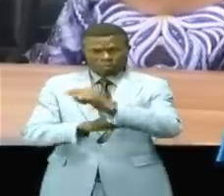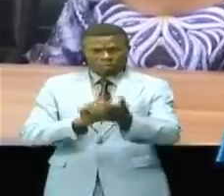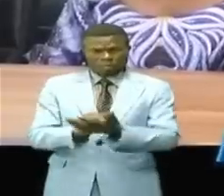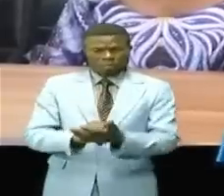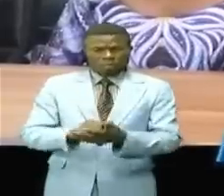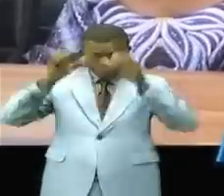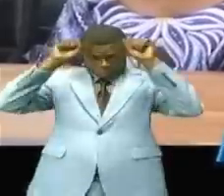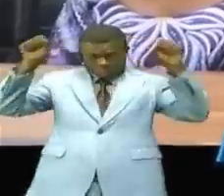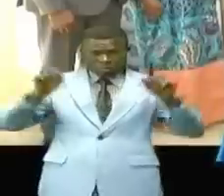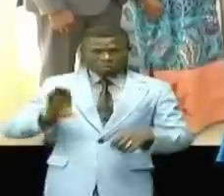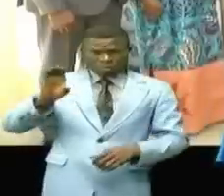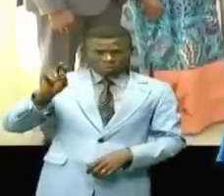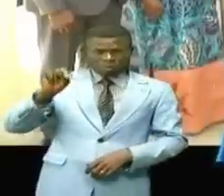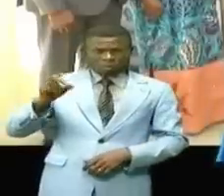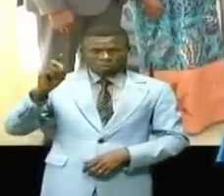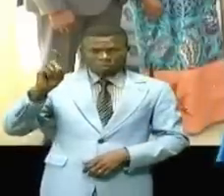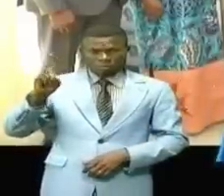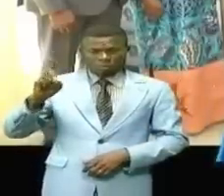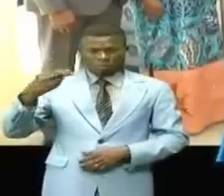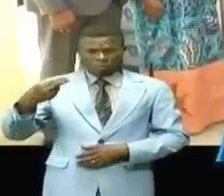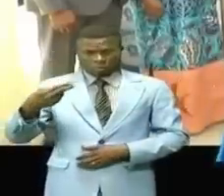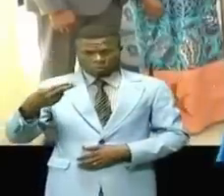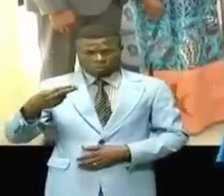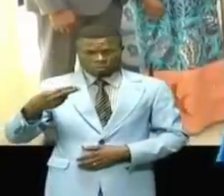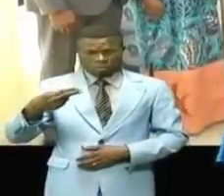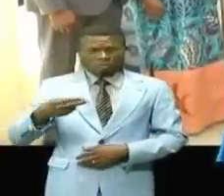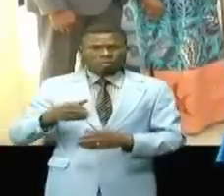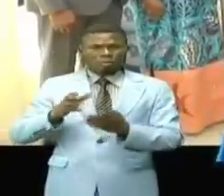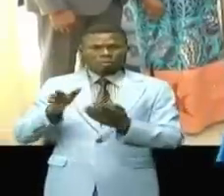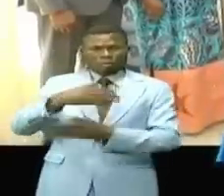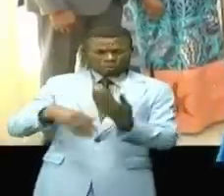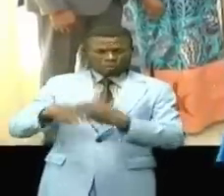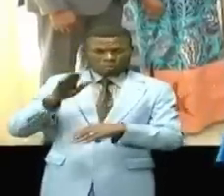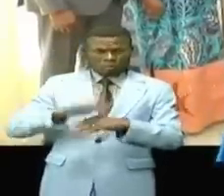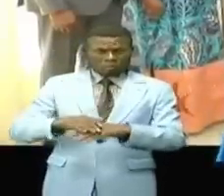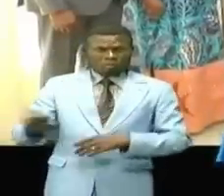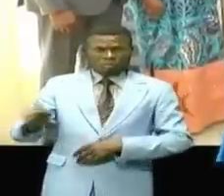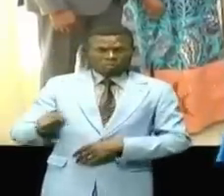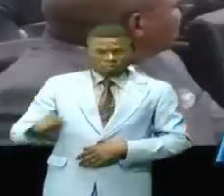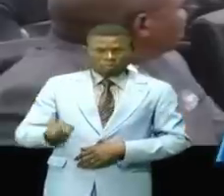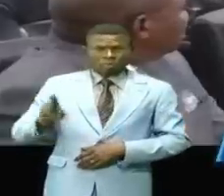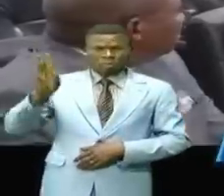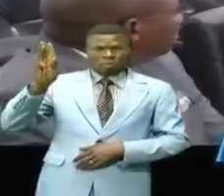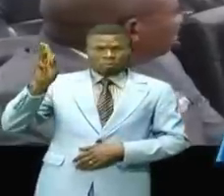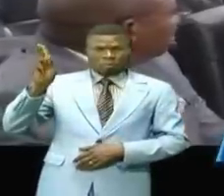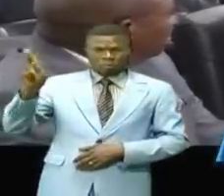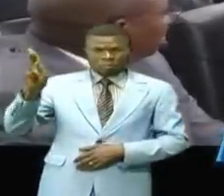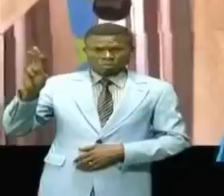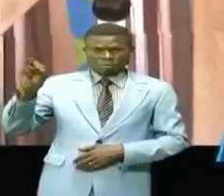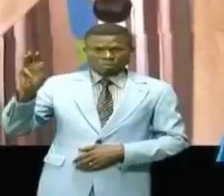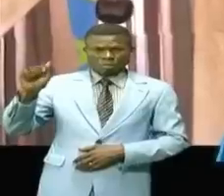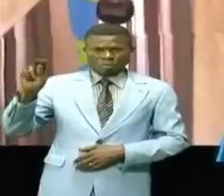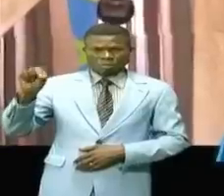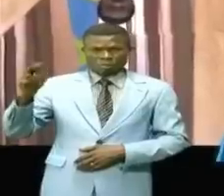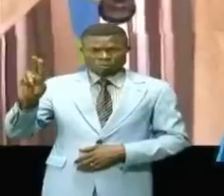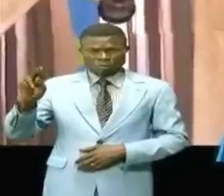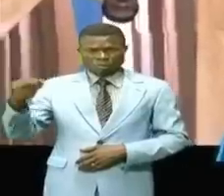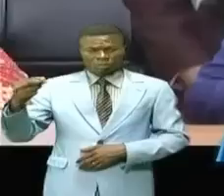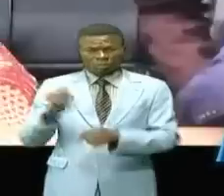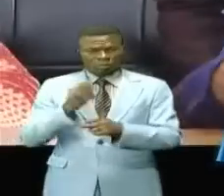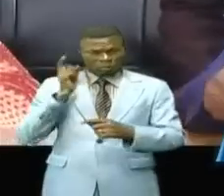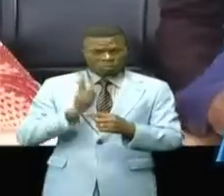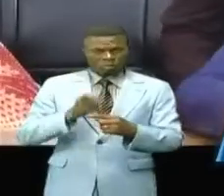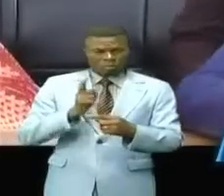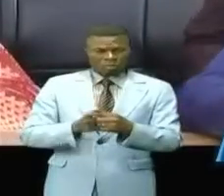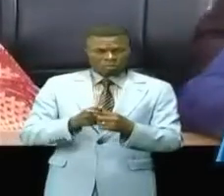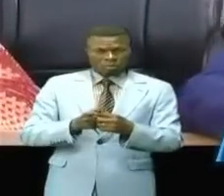Paul Sampoumoukoulou, de renchérir l'insécurité qui sévit dans le territoire de Kouamount ainsi que les difficultés de fonctionnement